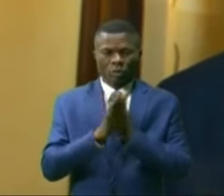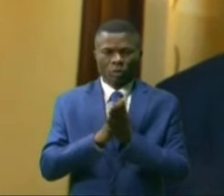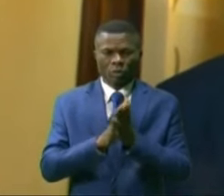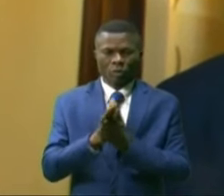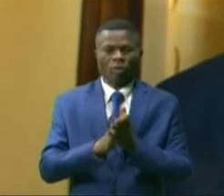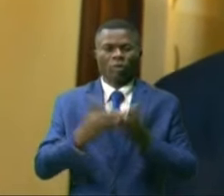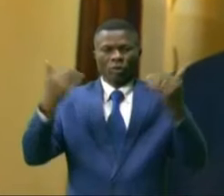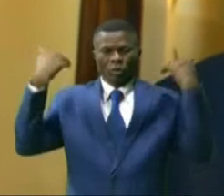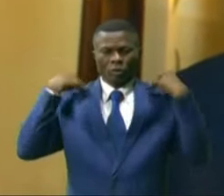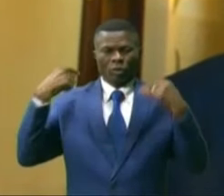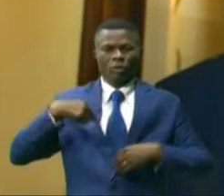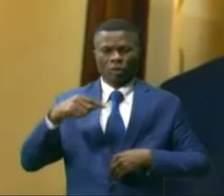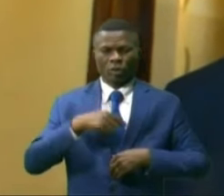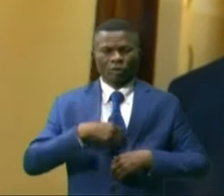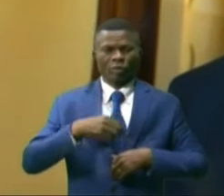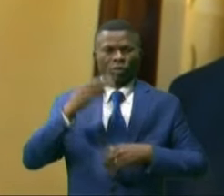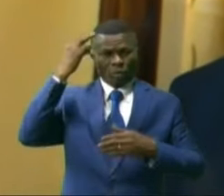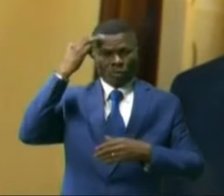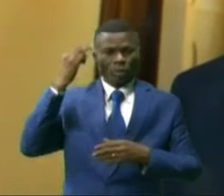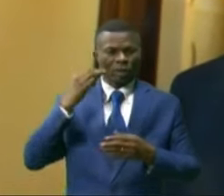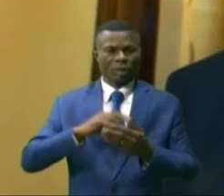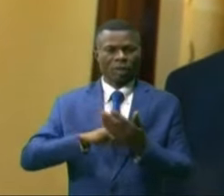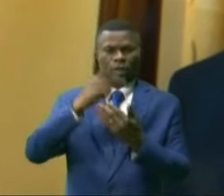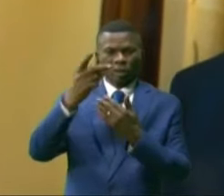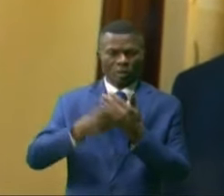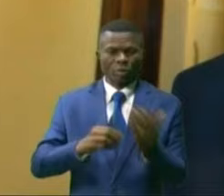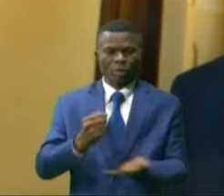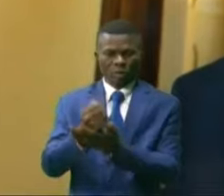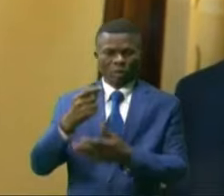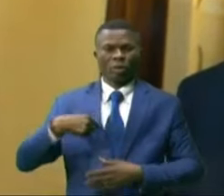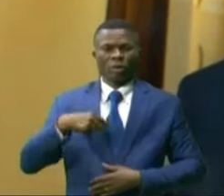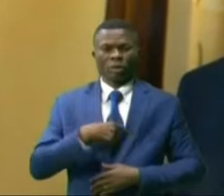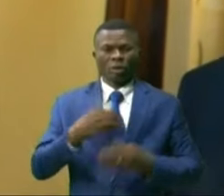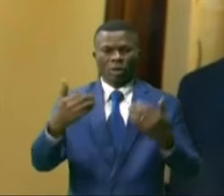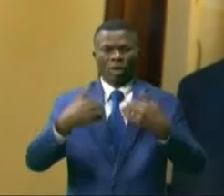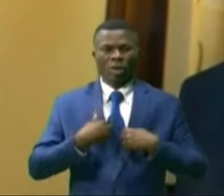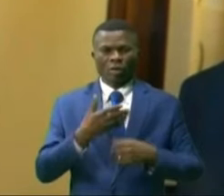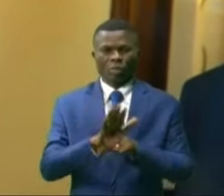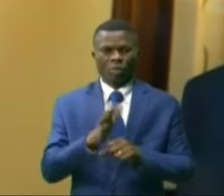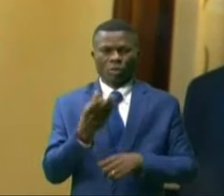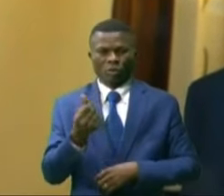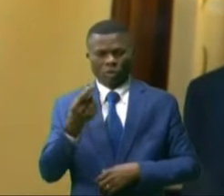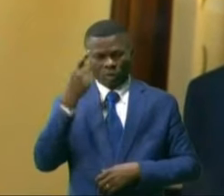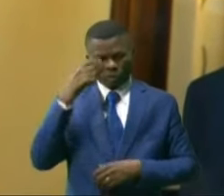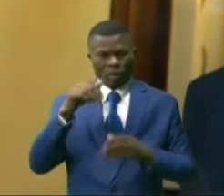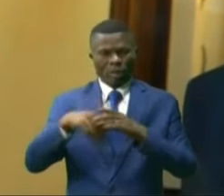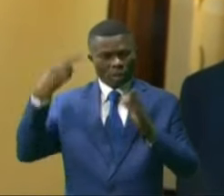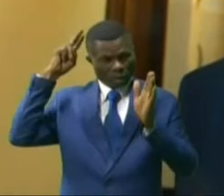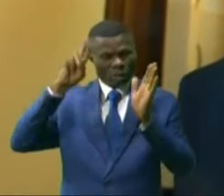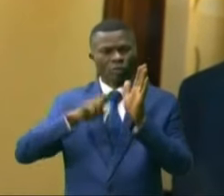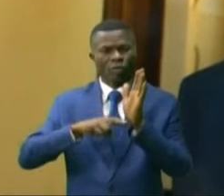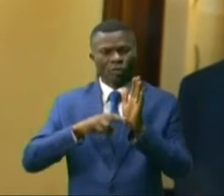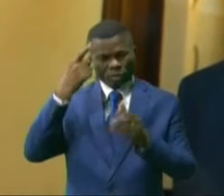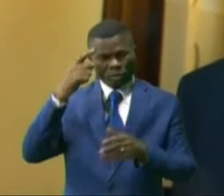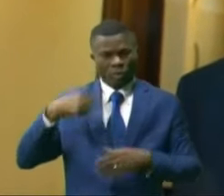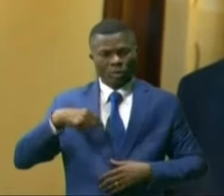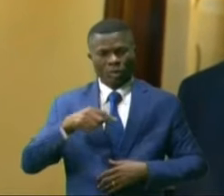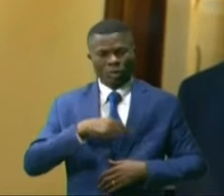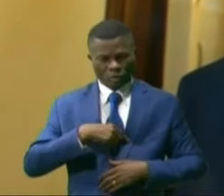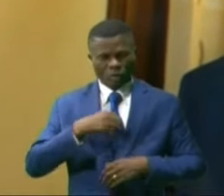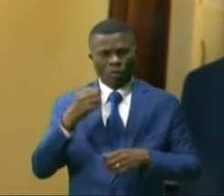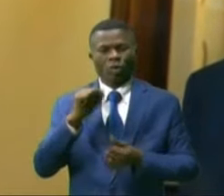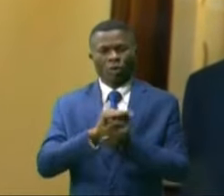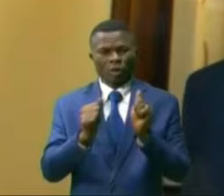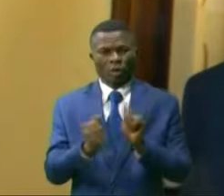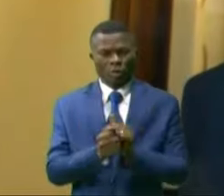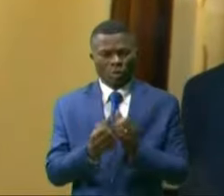tutelle, qui est le ministère du Plan, qui doit nous aider à avoir les moyens au niveau du gouvernement pour que nous puissions redresser la